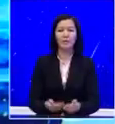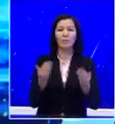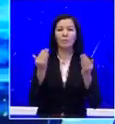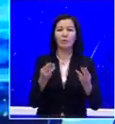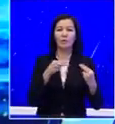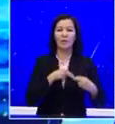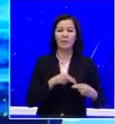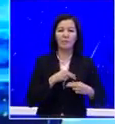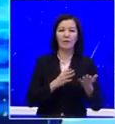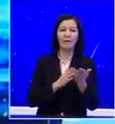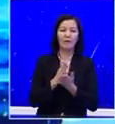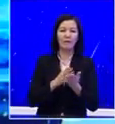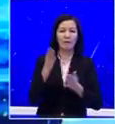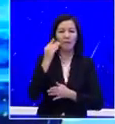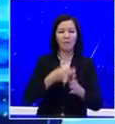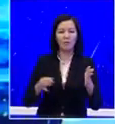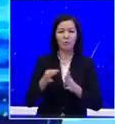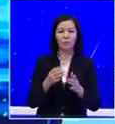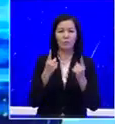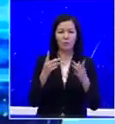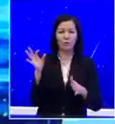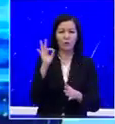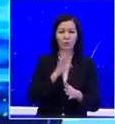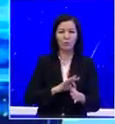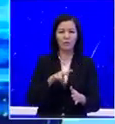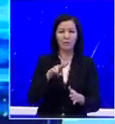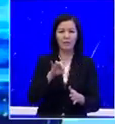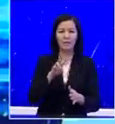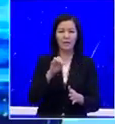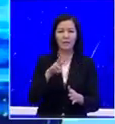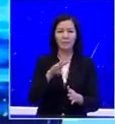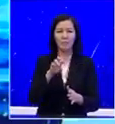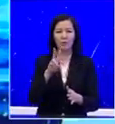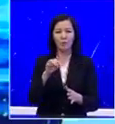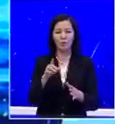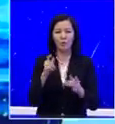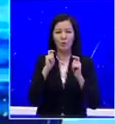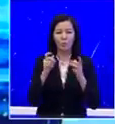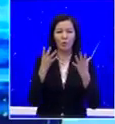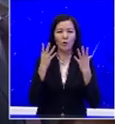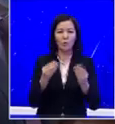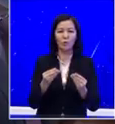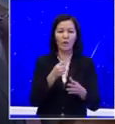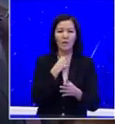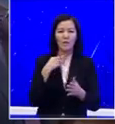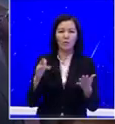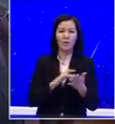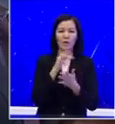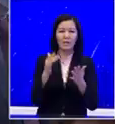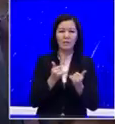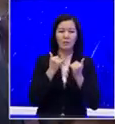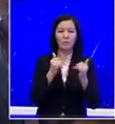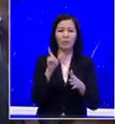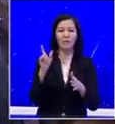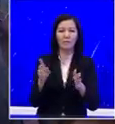Бүгін еңбек ардагері Алматы облысының дамуына сүбелі үлес қосқан Леонид Мехноның туған күні. Талдықорған қаласының құрметті азаматы биыл 70 жасқа